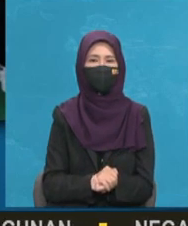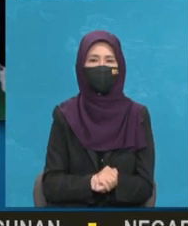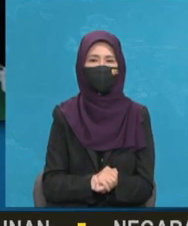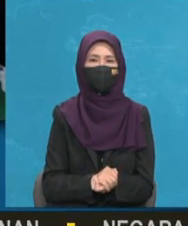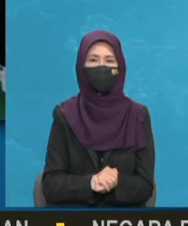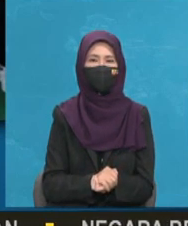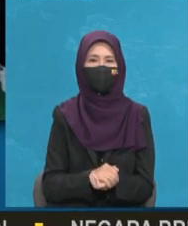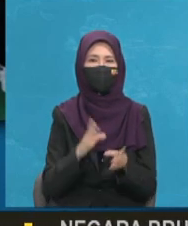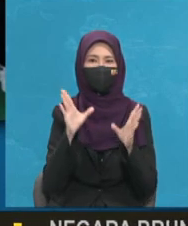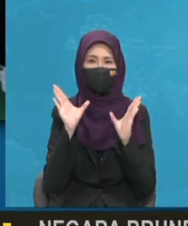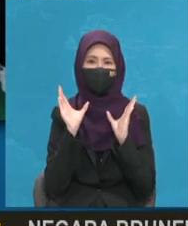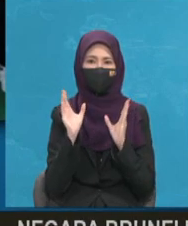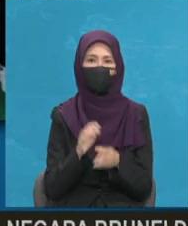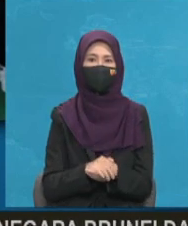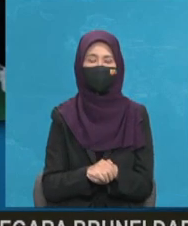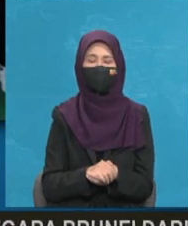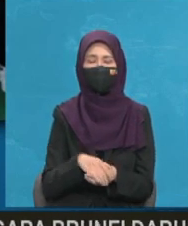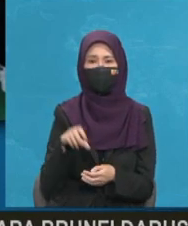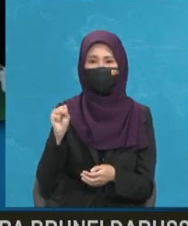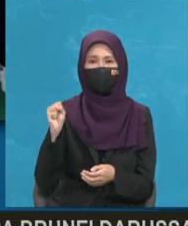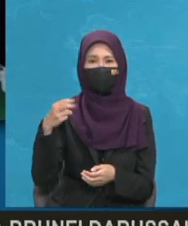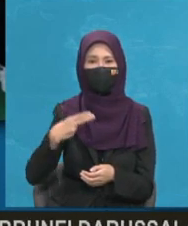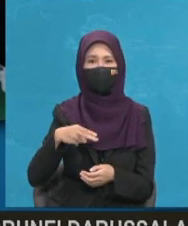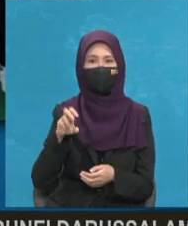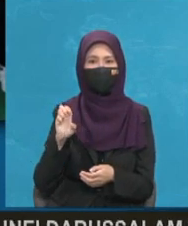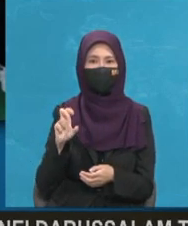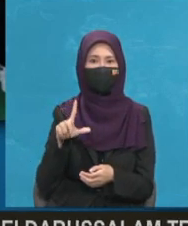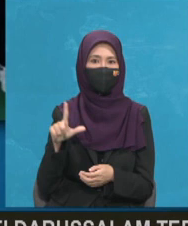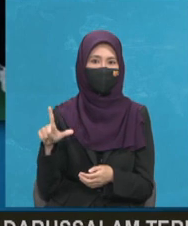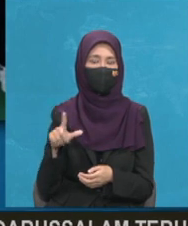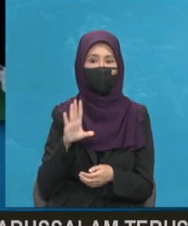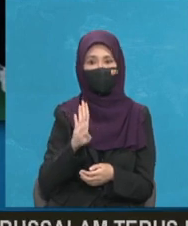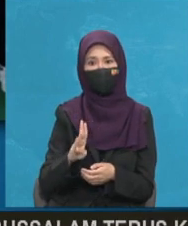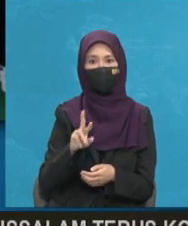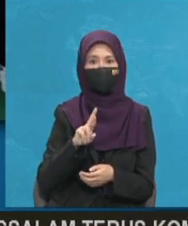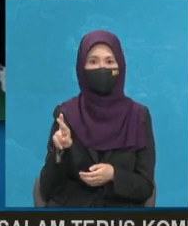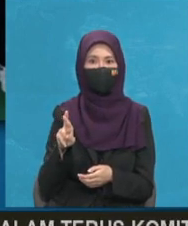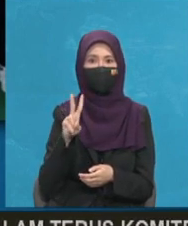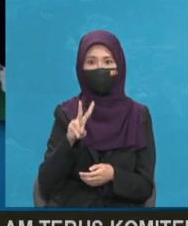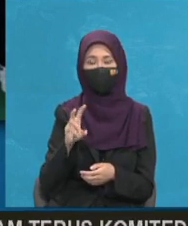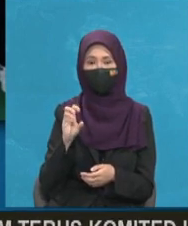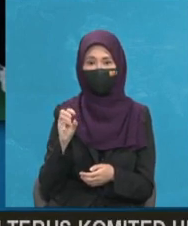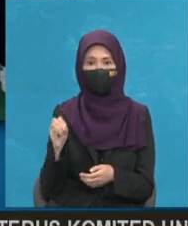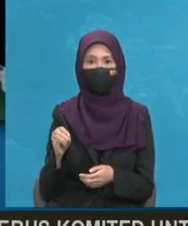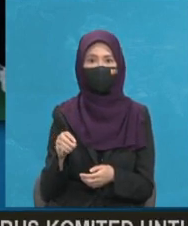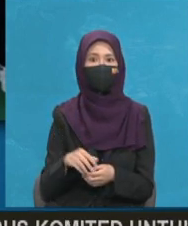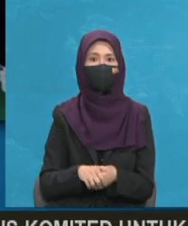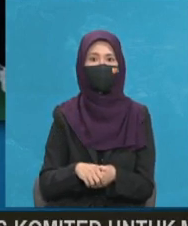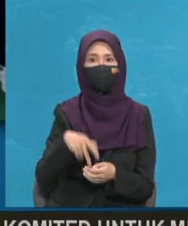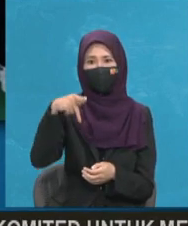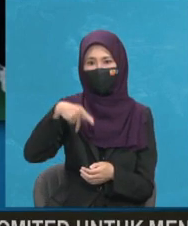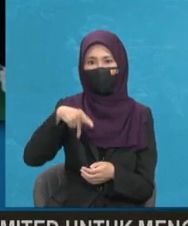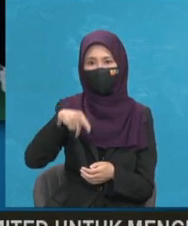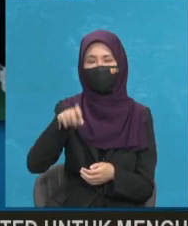di Brunei Shell Petroleum company sendirian berhad menyumbang sebanyak 4201 kelengkapan pelindung diri